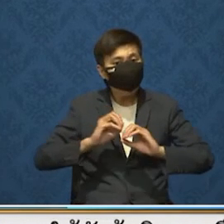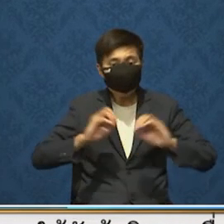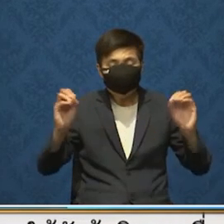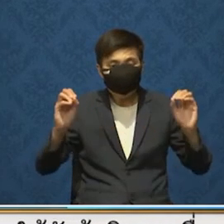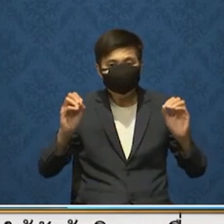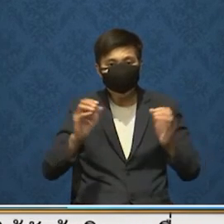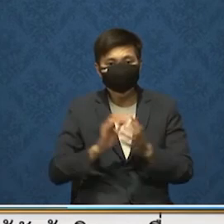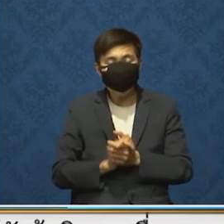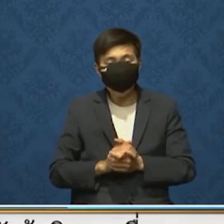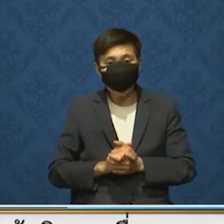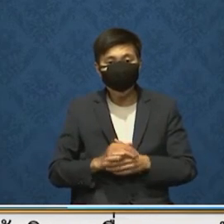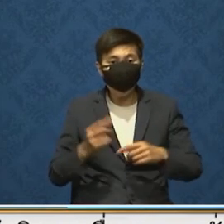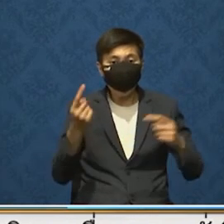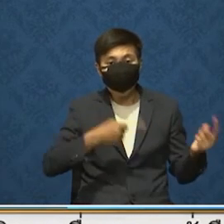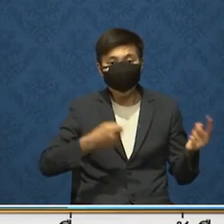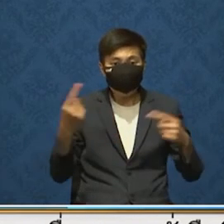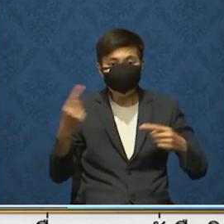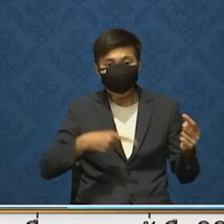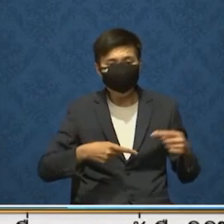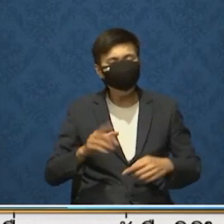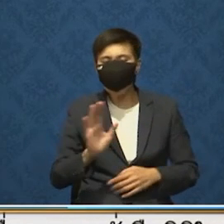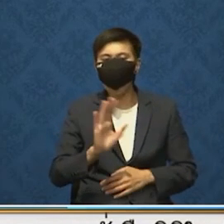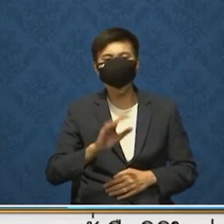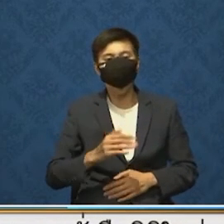อยามาเทียงผมเลยเพื่อนผมสี่เห่าผมรู้